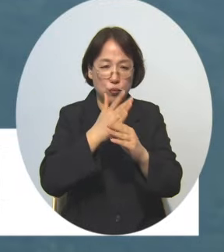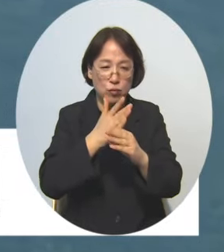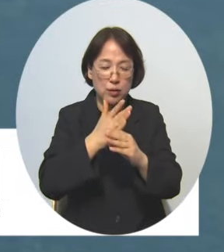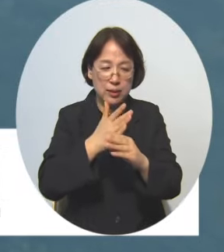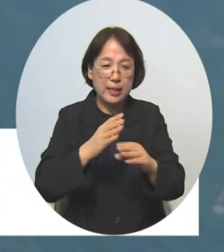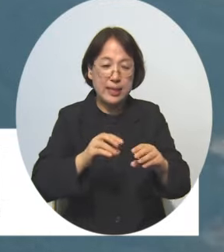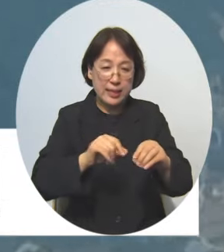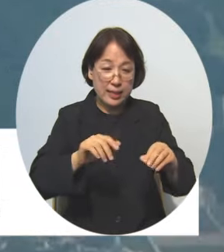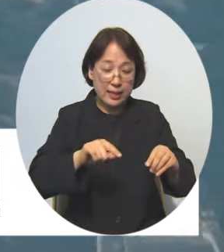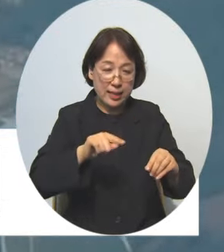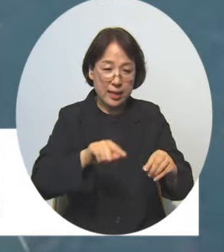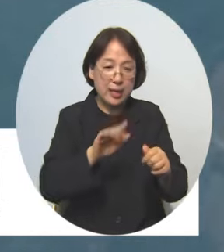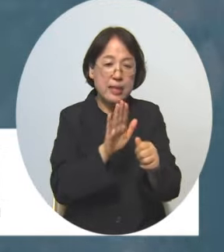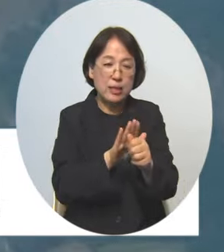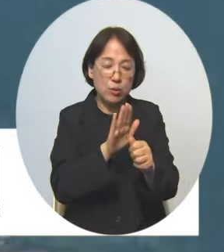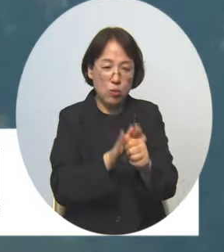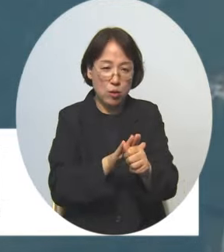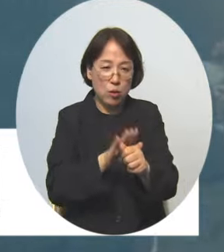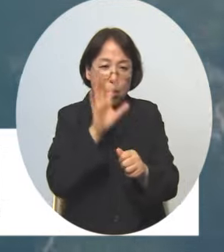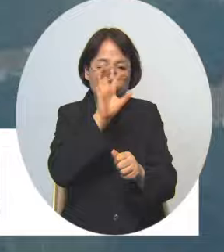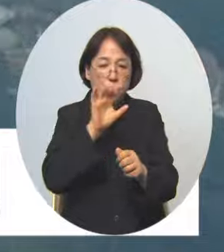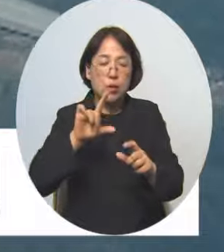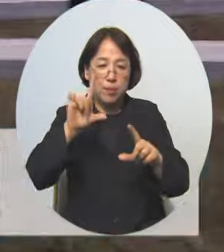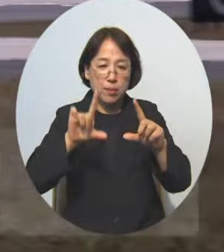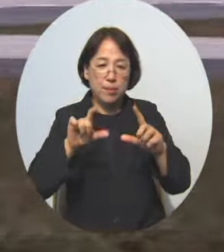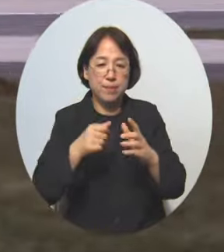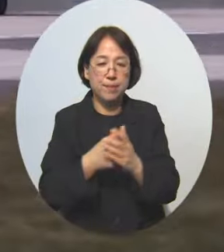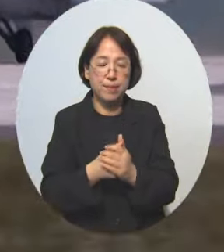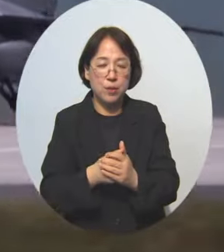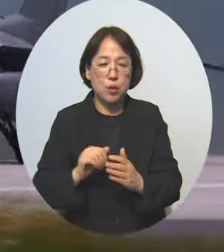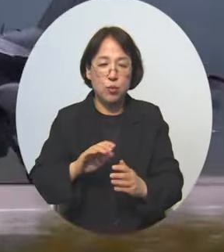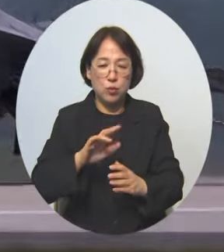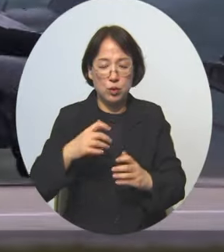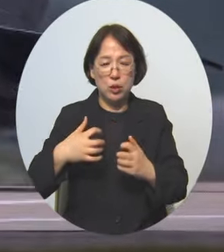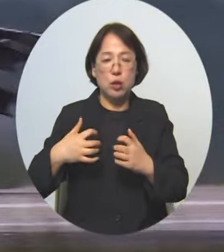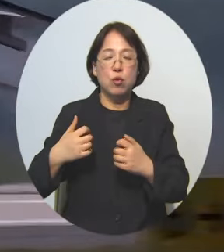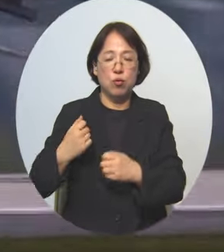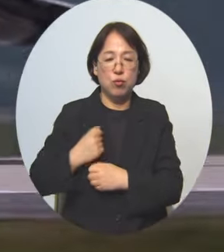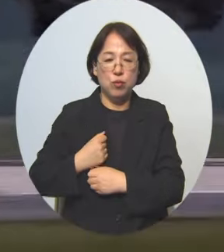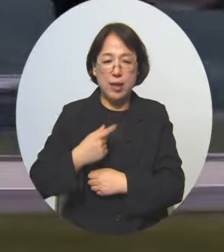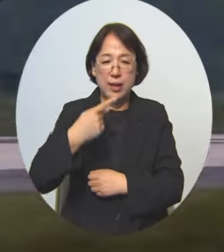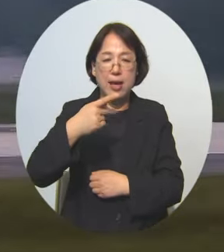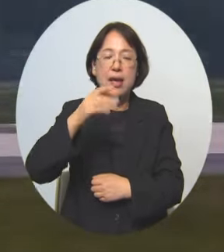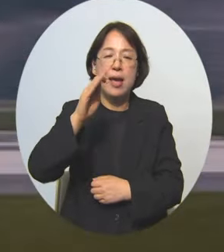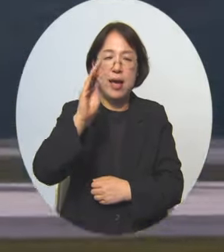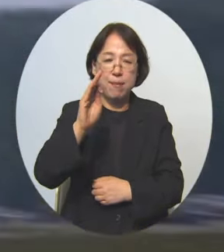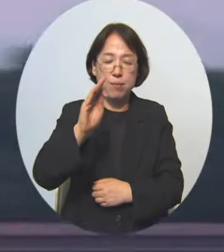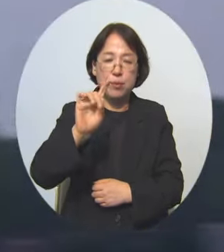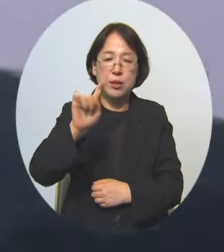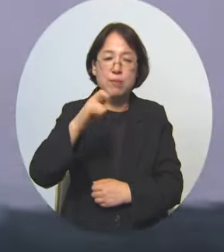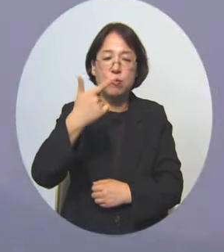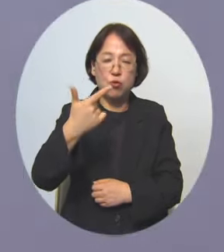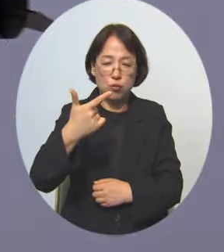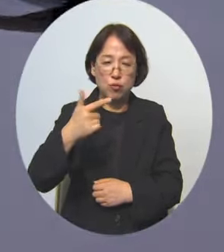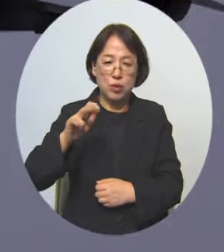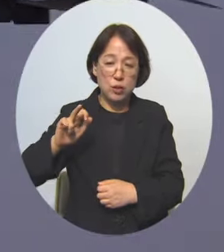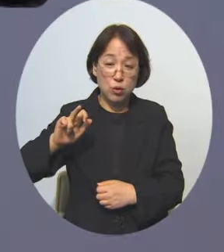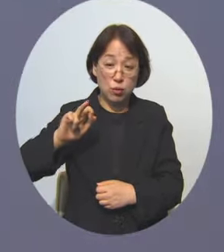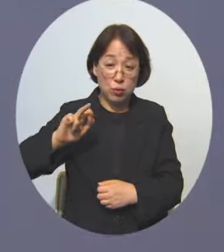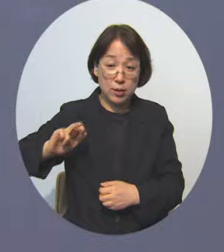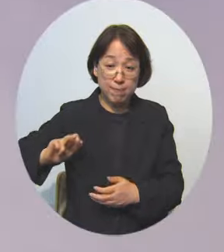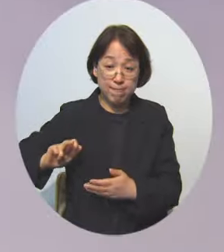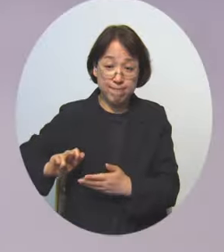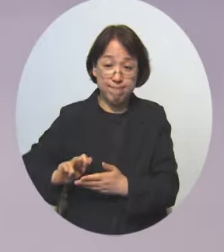지원하는 근접 항공지원 훈련 모습입니다. 우리 군의 KF-16 전투기가 활주로를 박차고